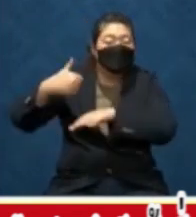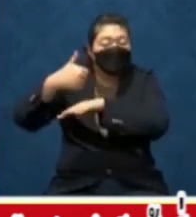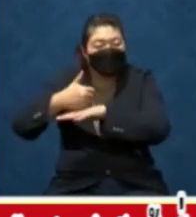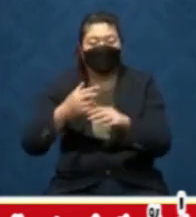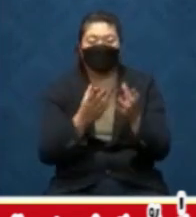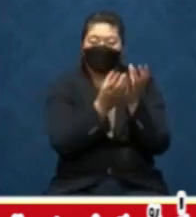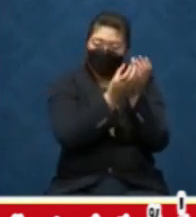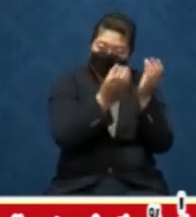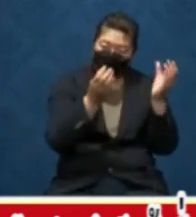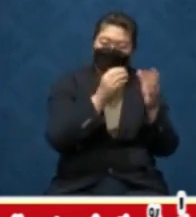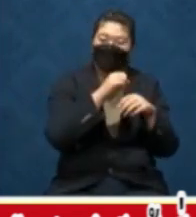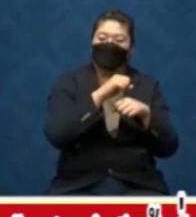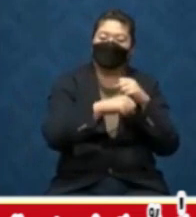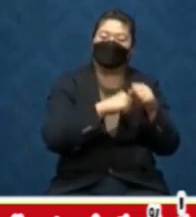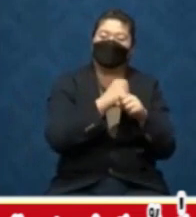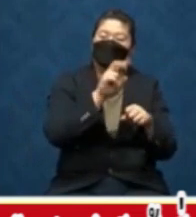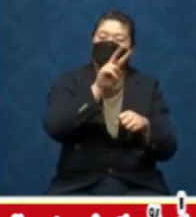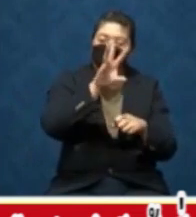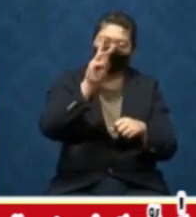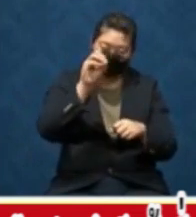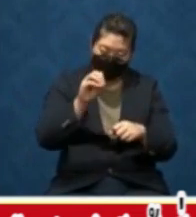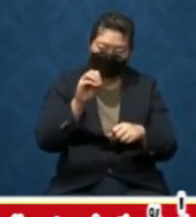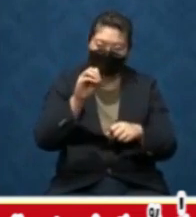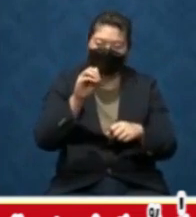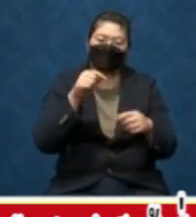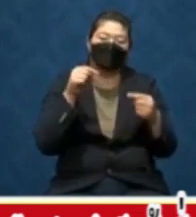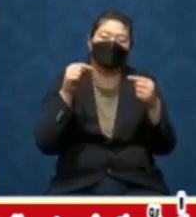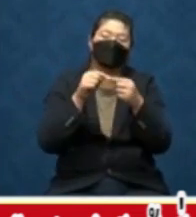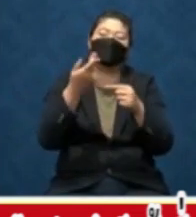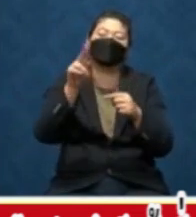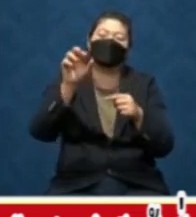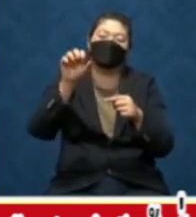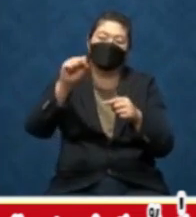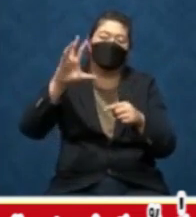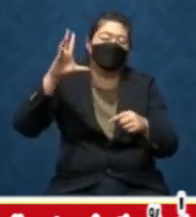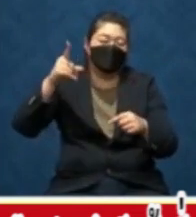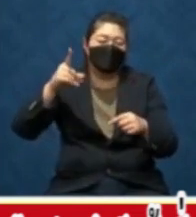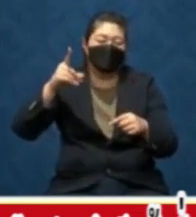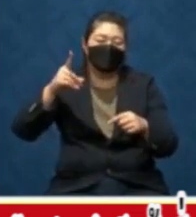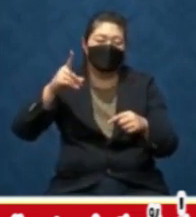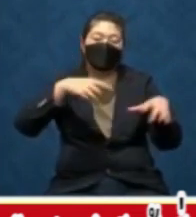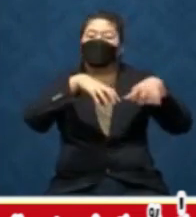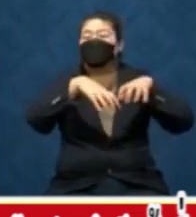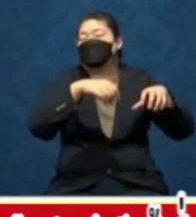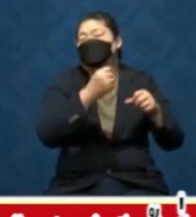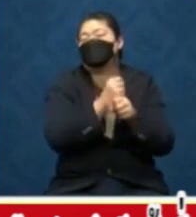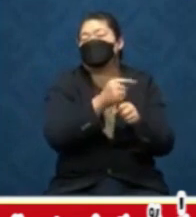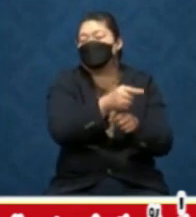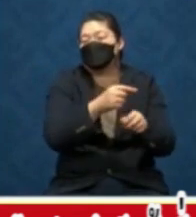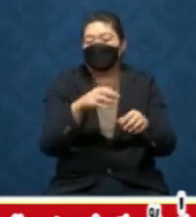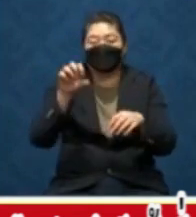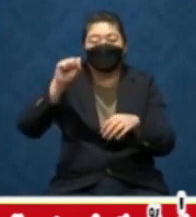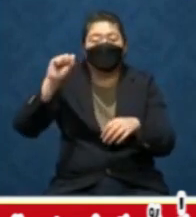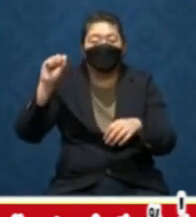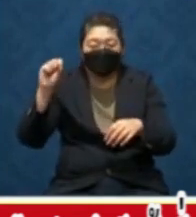รัฐธรรมนูญที่ร่างมาจากคสชกติกาสากลก็ไม่เป็นเพราะว่าสวมาจากการแต่งตั้งของ